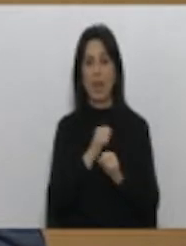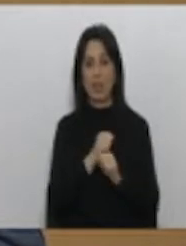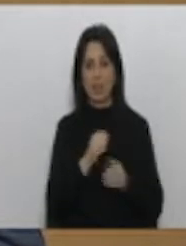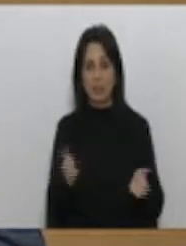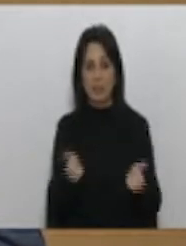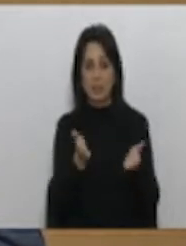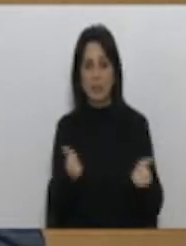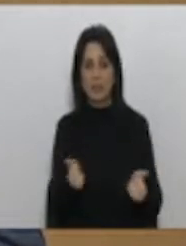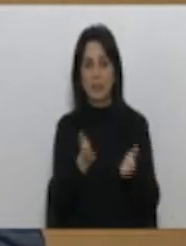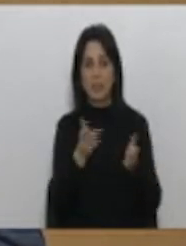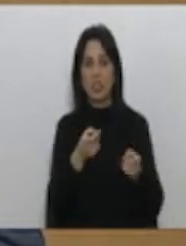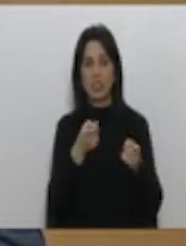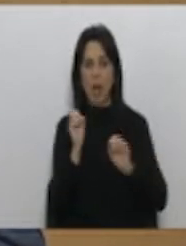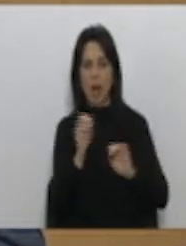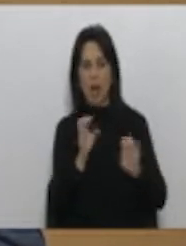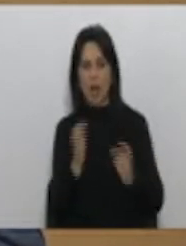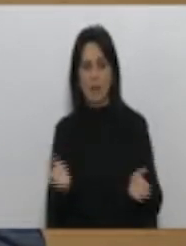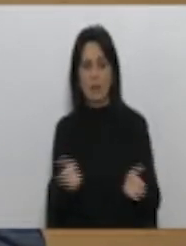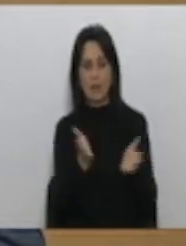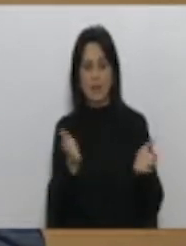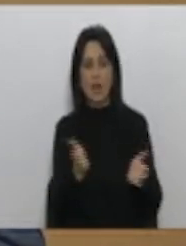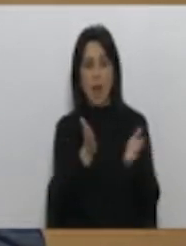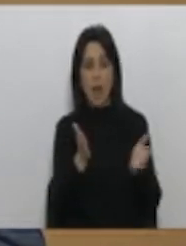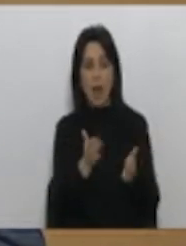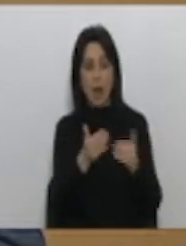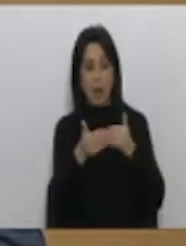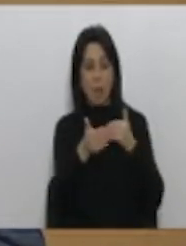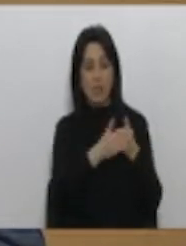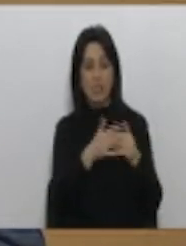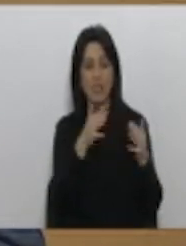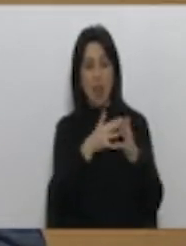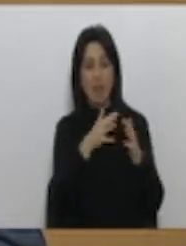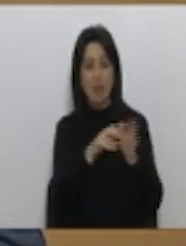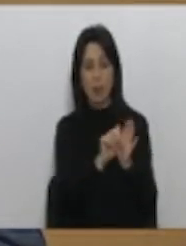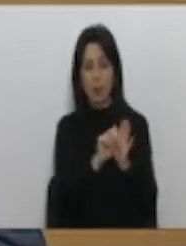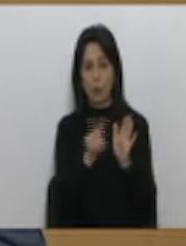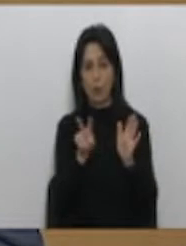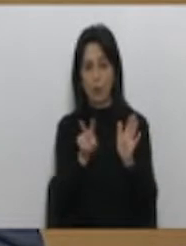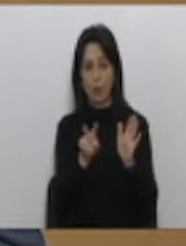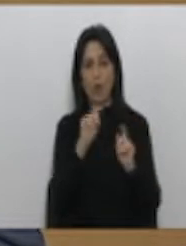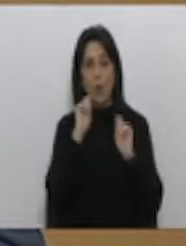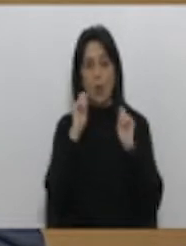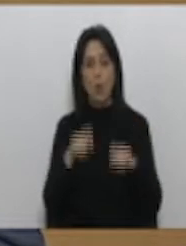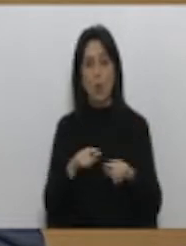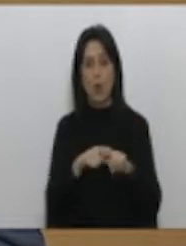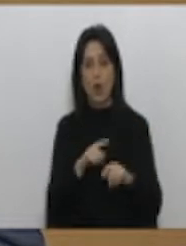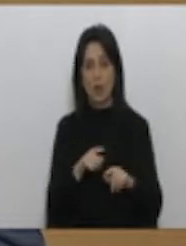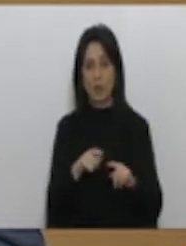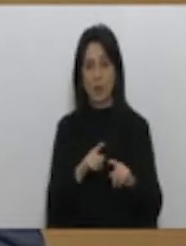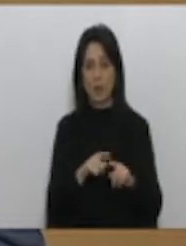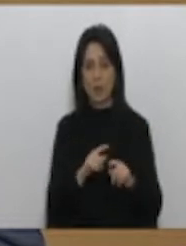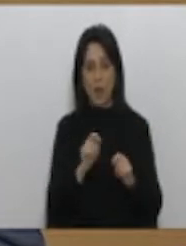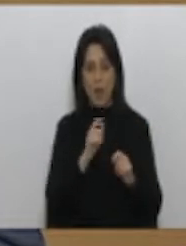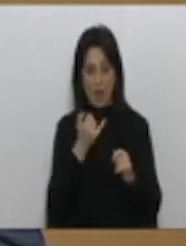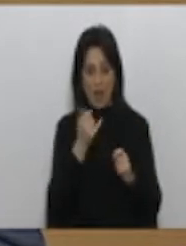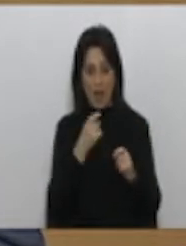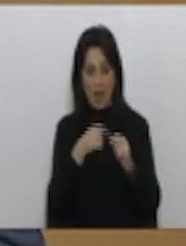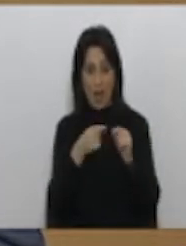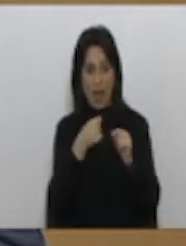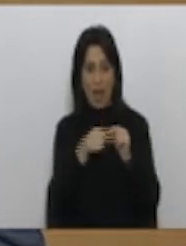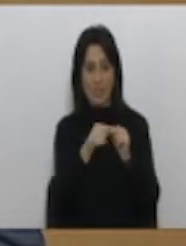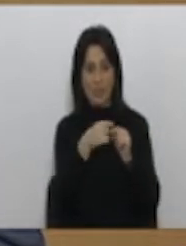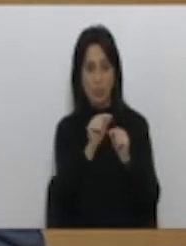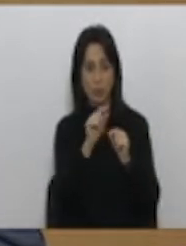რომ შეერაღებინა მთელი უკრაინა. იქამდე მივიდა საქმე, რომ უკრაინაში ასანთის ანთება გახდა